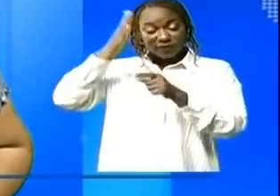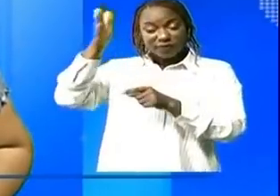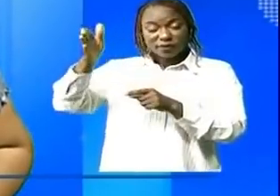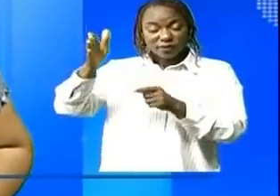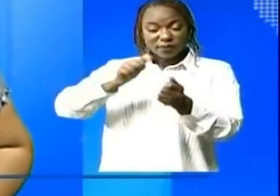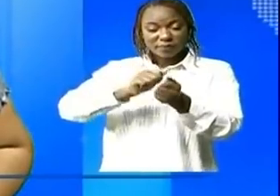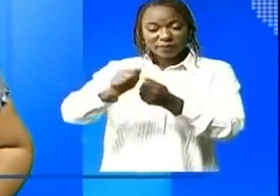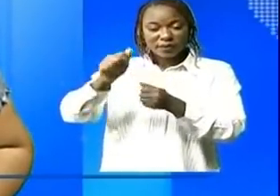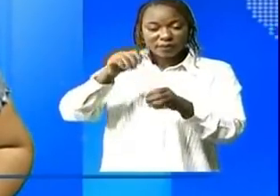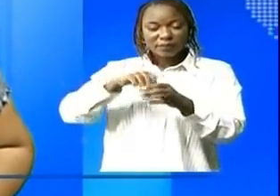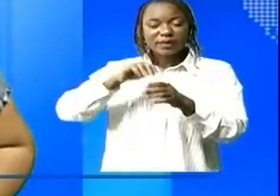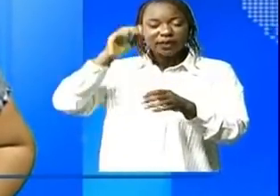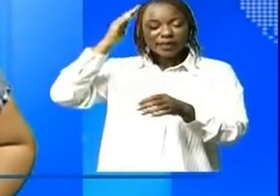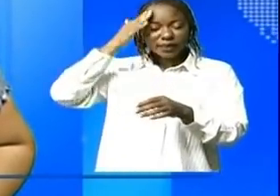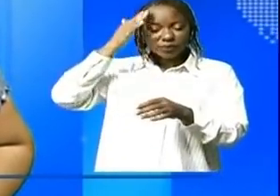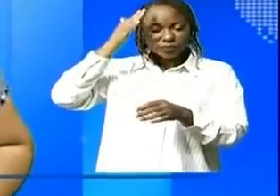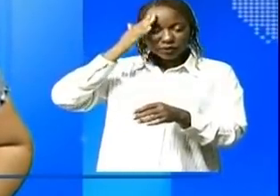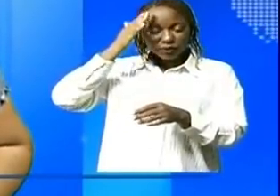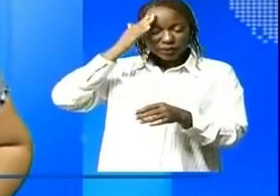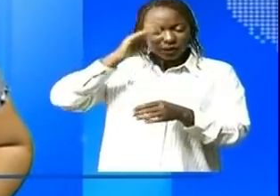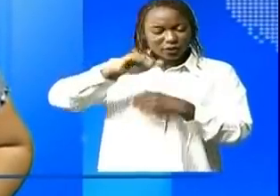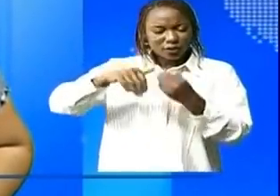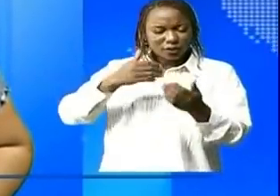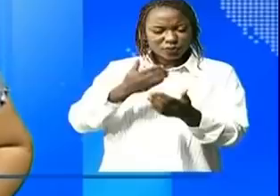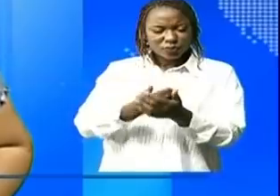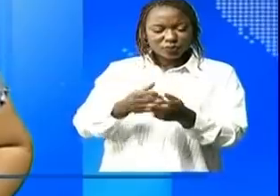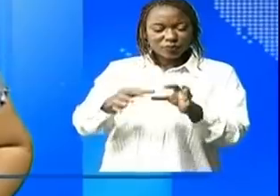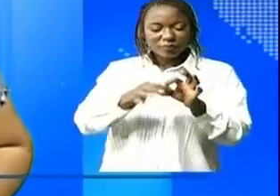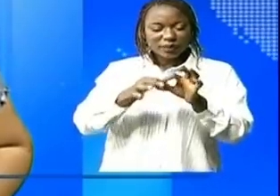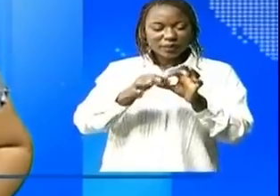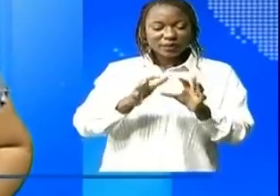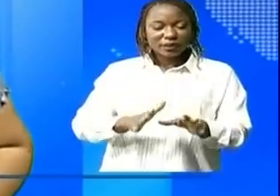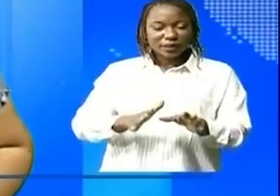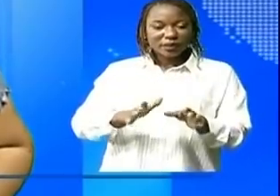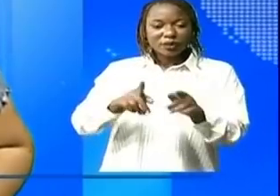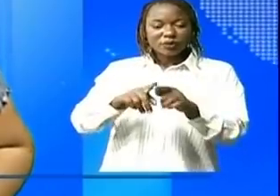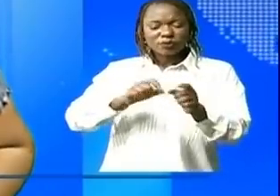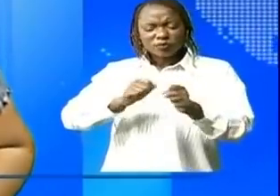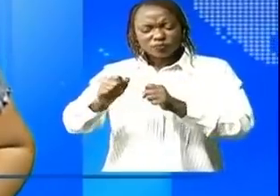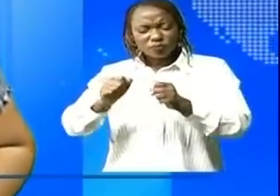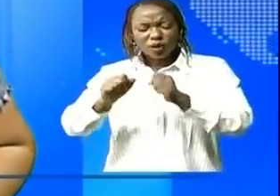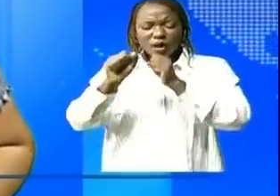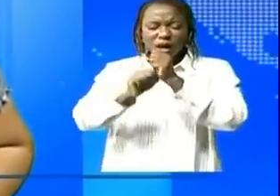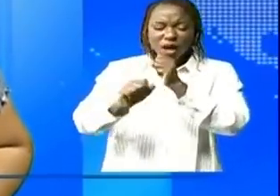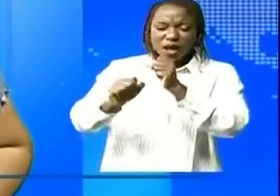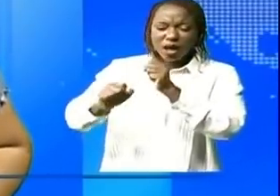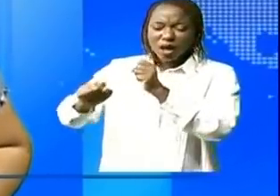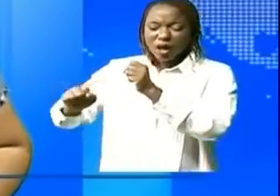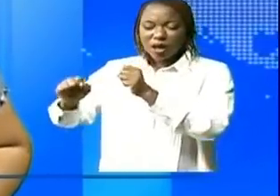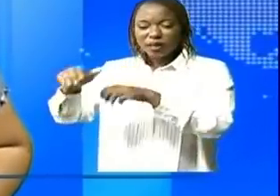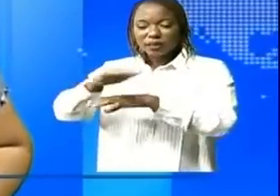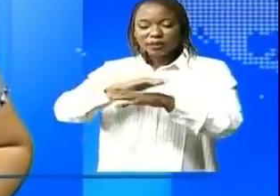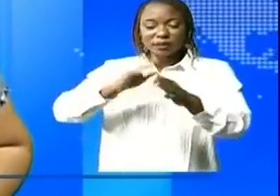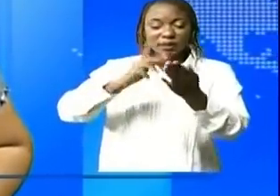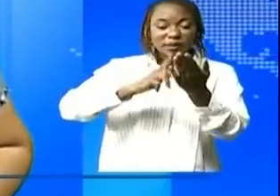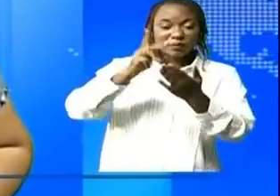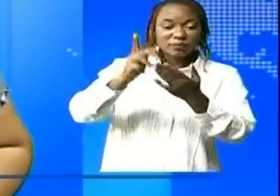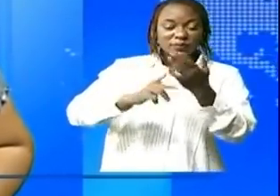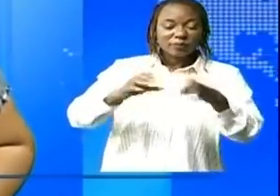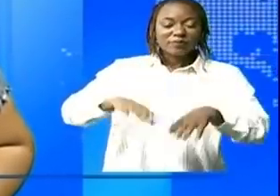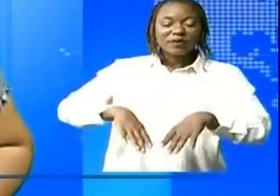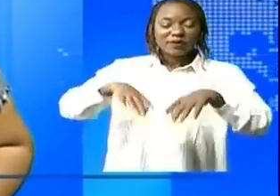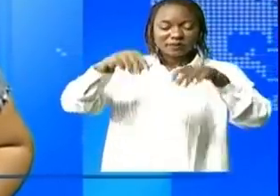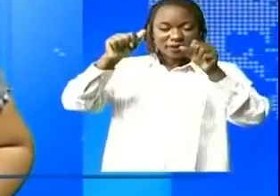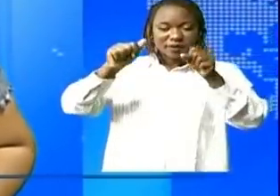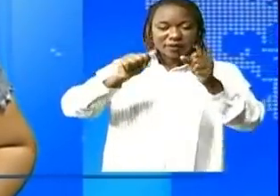passe par la reconnaissance de tous ses partenaires du CASH qui ont battu campagne sur base d'un programme validé